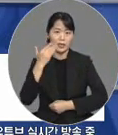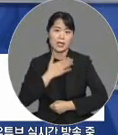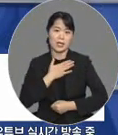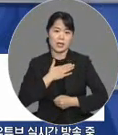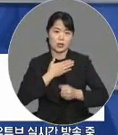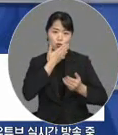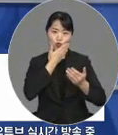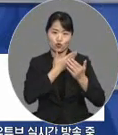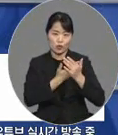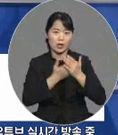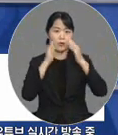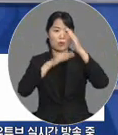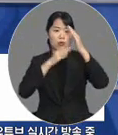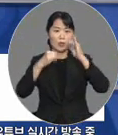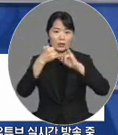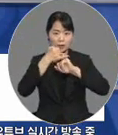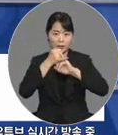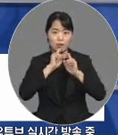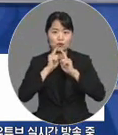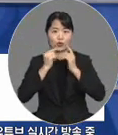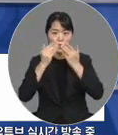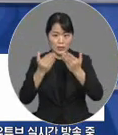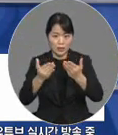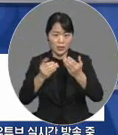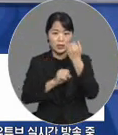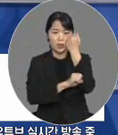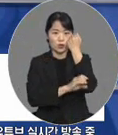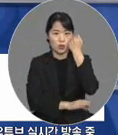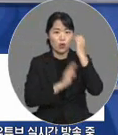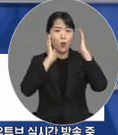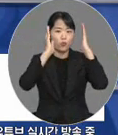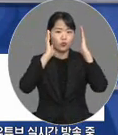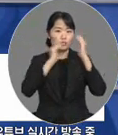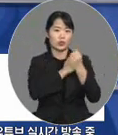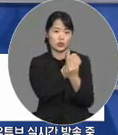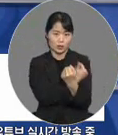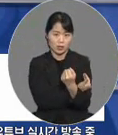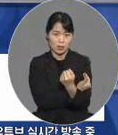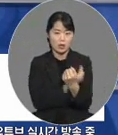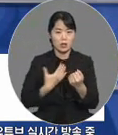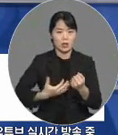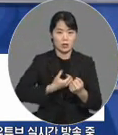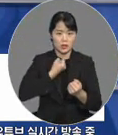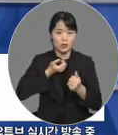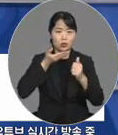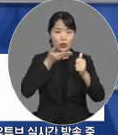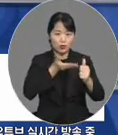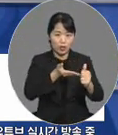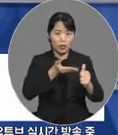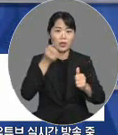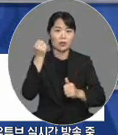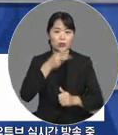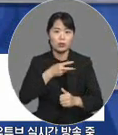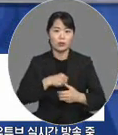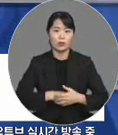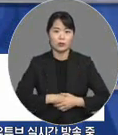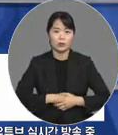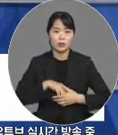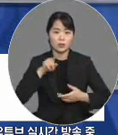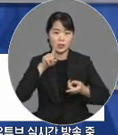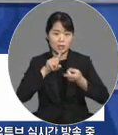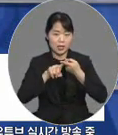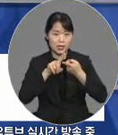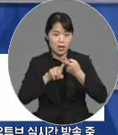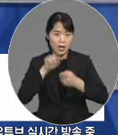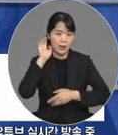말씀드렸는데 기초학력을 확실하게 보상해 주겠다. 이것이 이제 저의 대표적인 공약이고 거기에 대해서